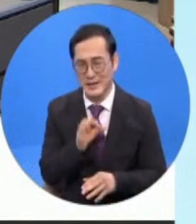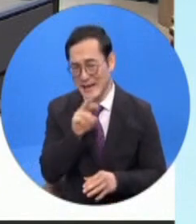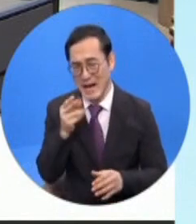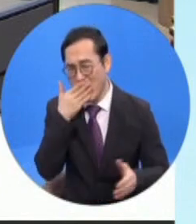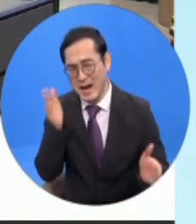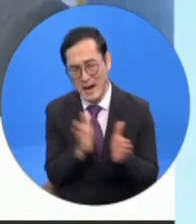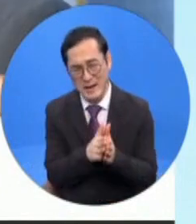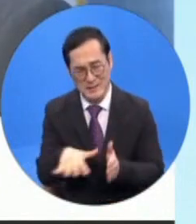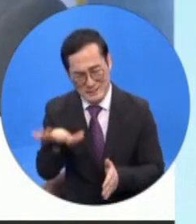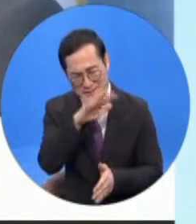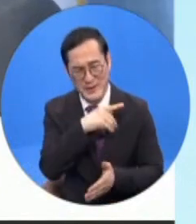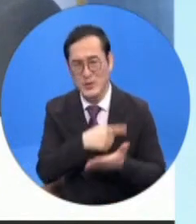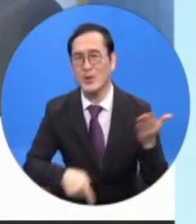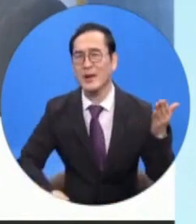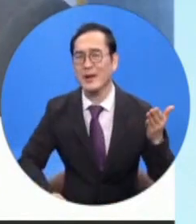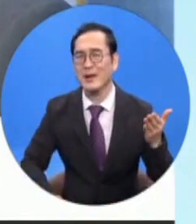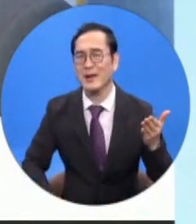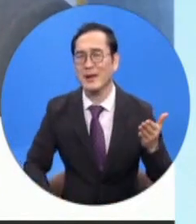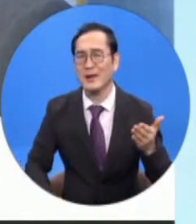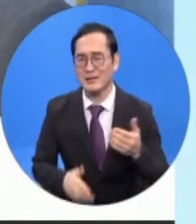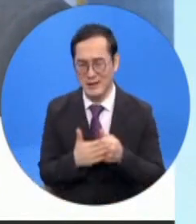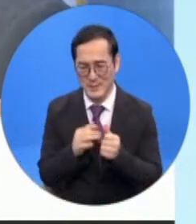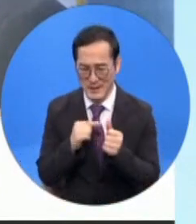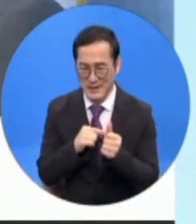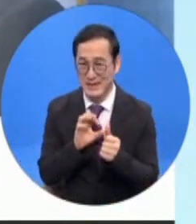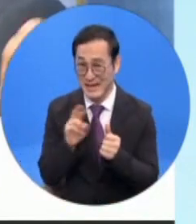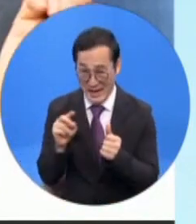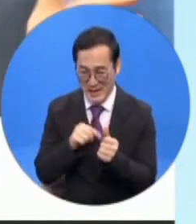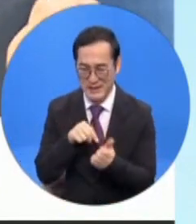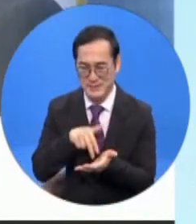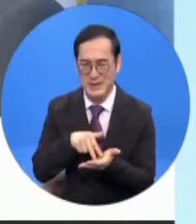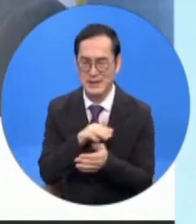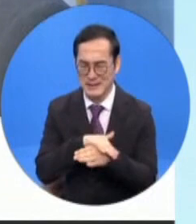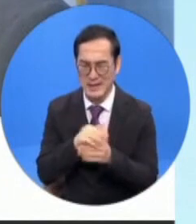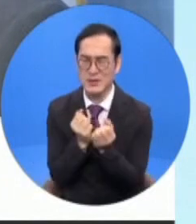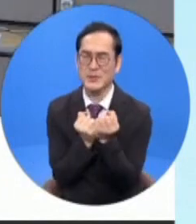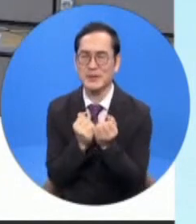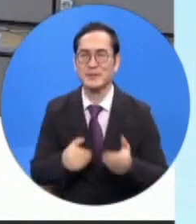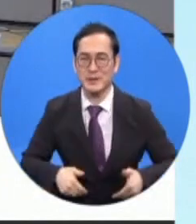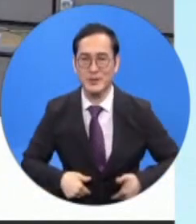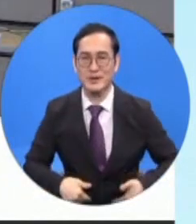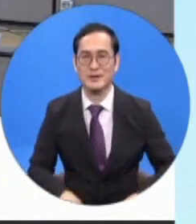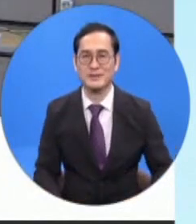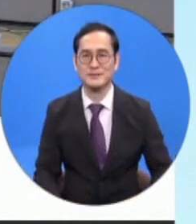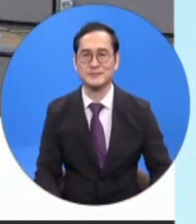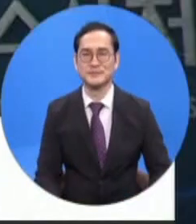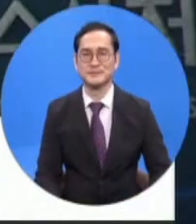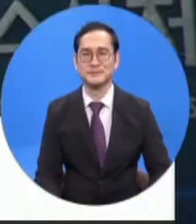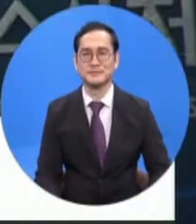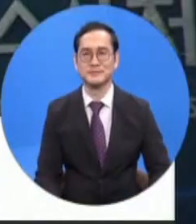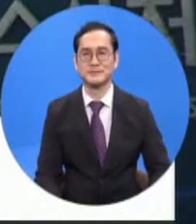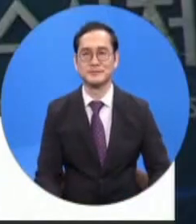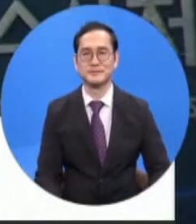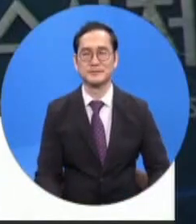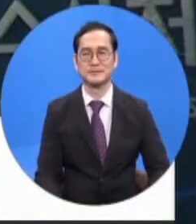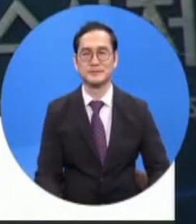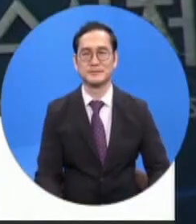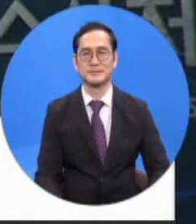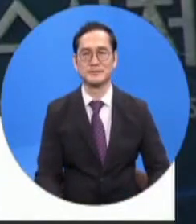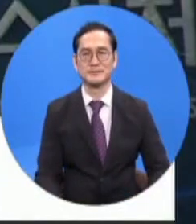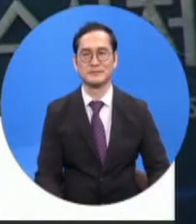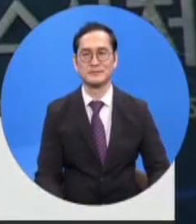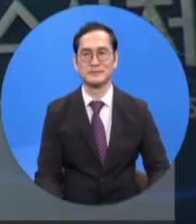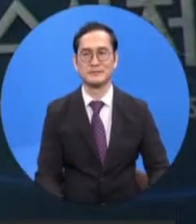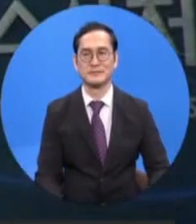엄청나게 큰 타격을 줄 수 있는 내용이기 때문에 정확한 40억 에 해외 해줄 필요도 없네 최 교수님 근데 않아 궁금하기 있습니다 지금